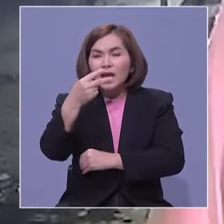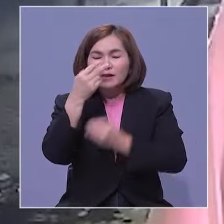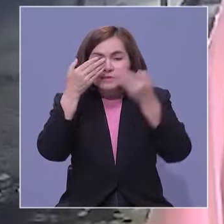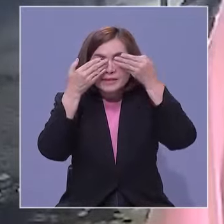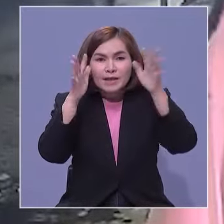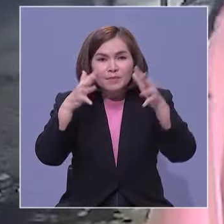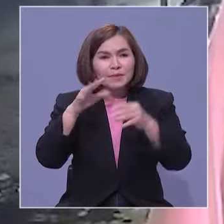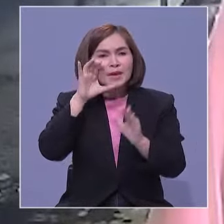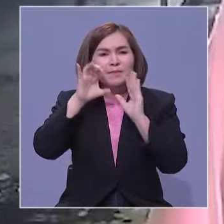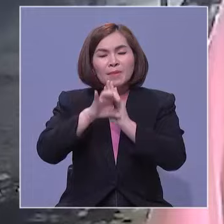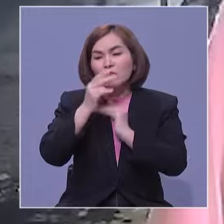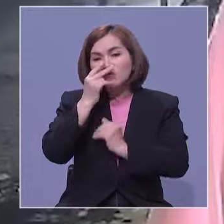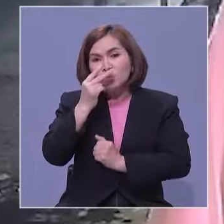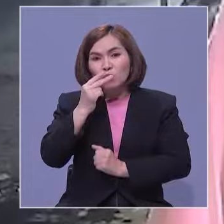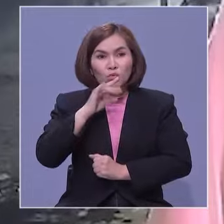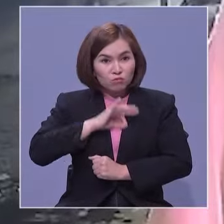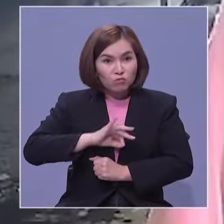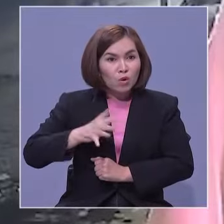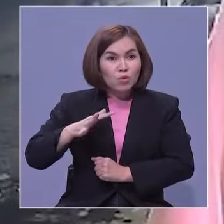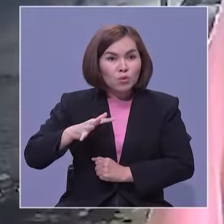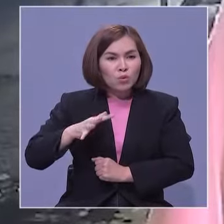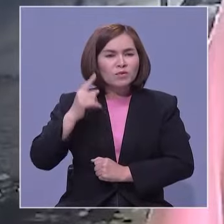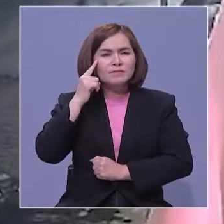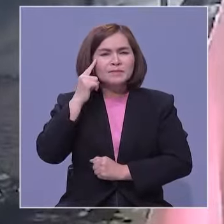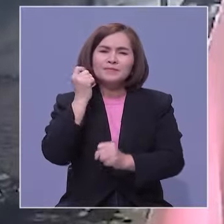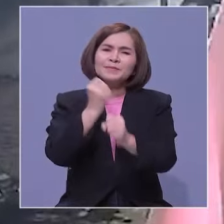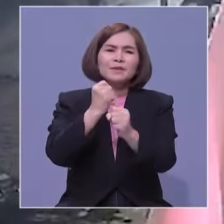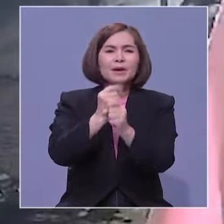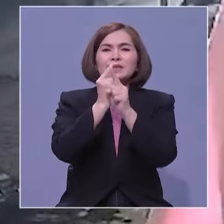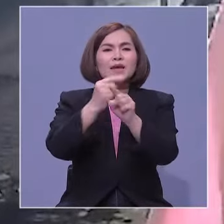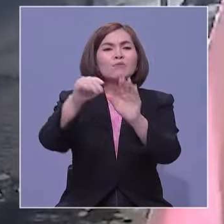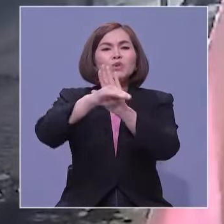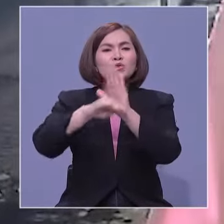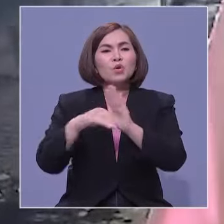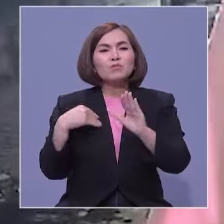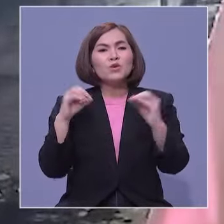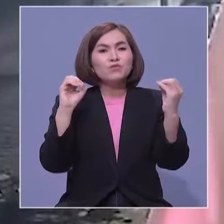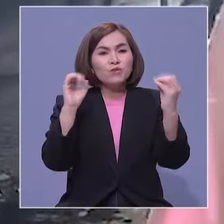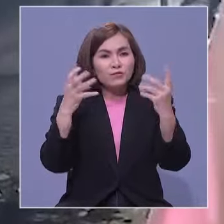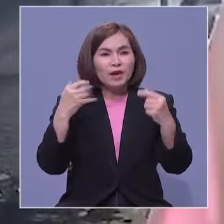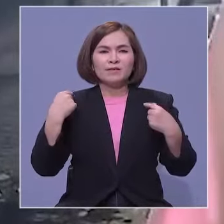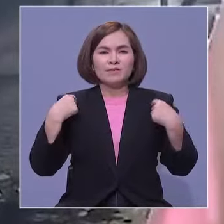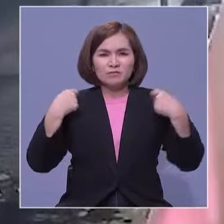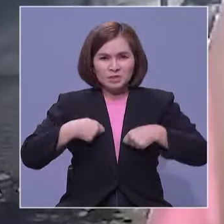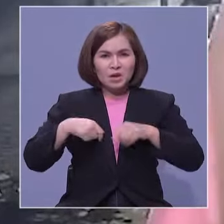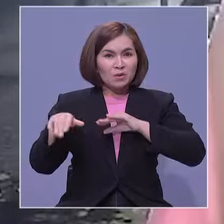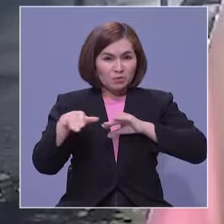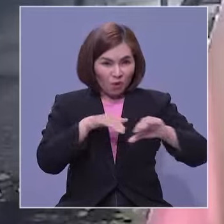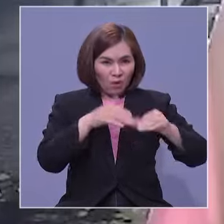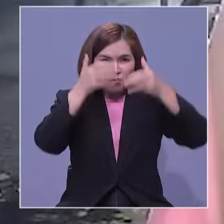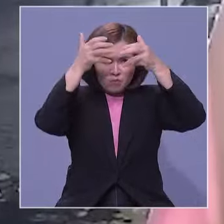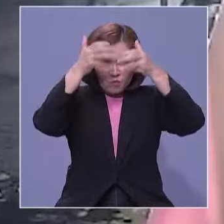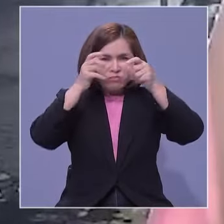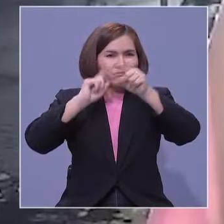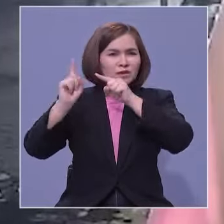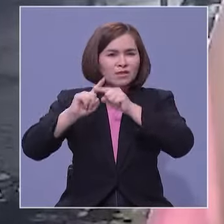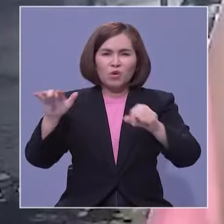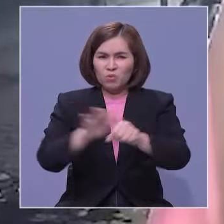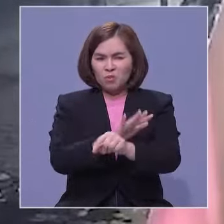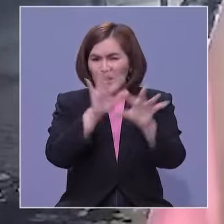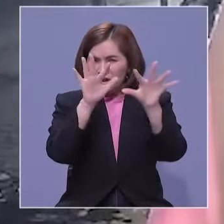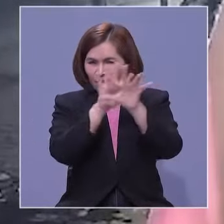มยว่านี่คือโจรมาขโมยสายเคเบิ้ลอ่ะดูมีการตั้งไฟวาบๆมีเสื้อสะท้อนแสงด้วยมวกกันน็อคือคอสตูมมา